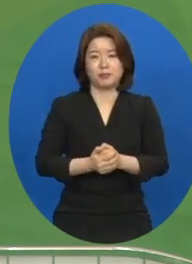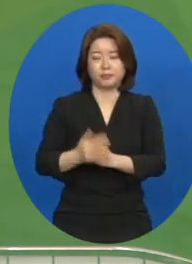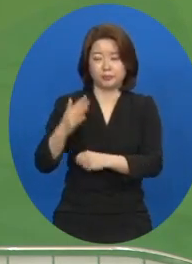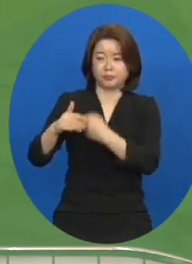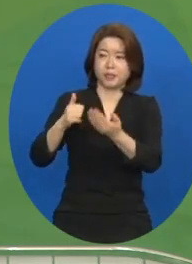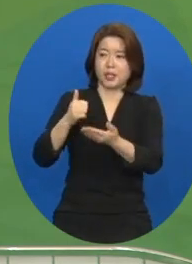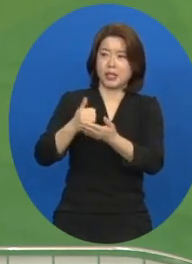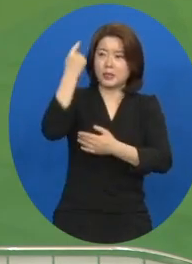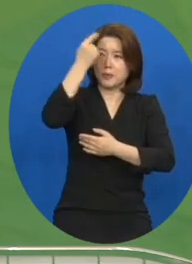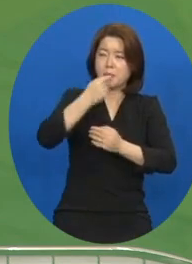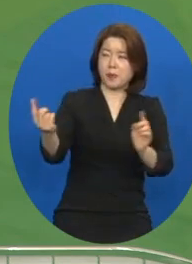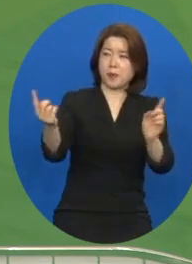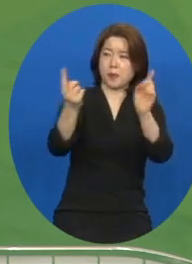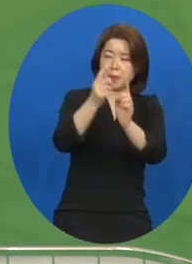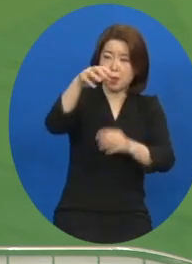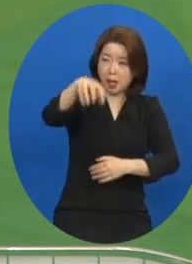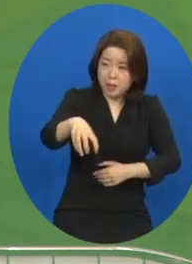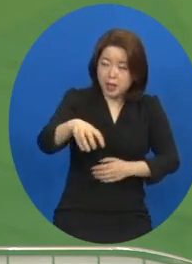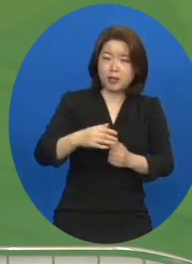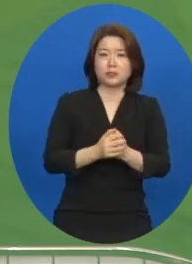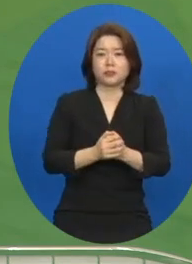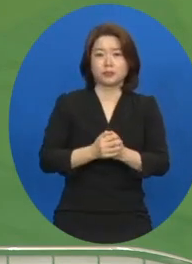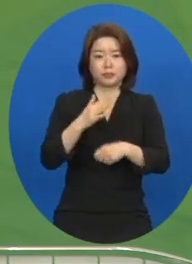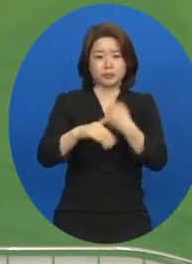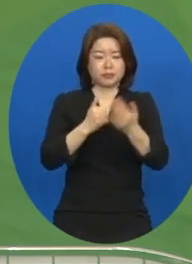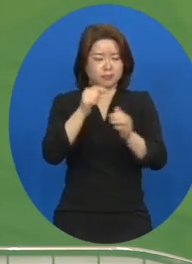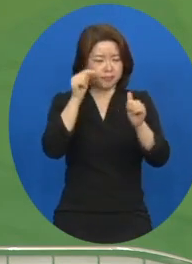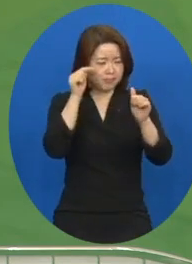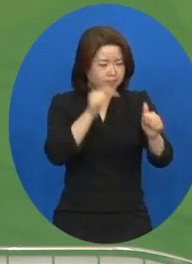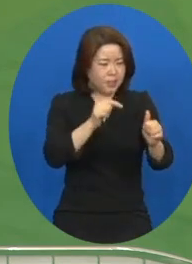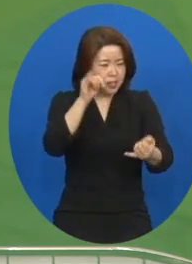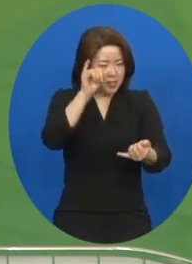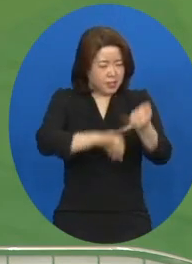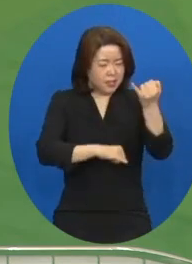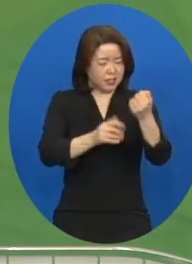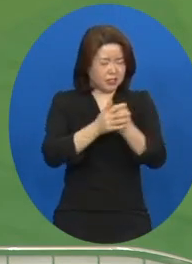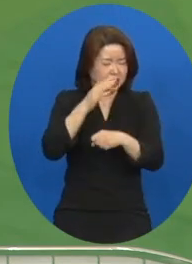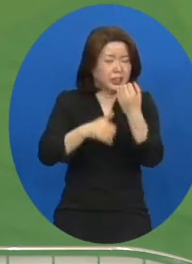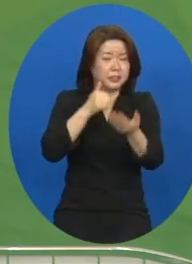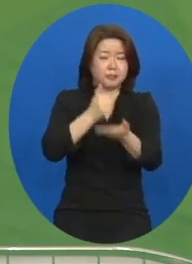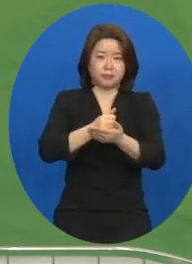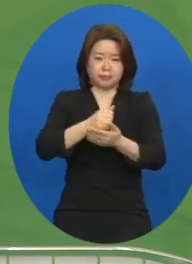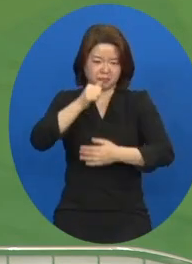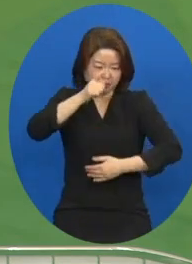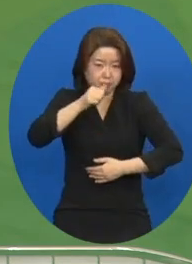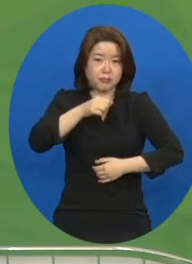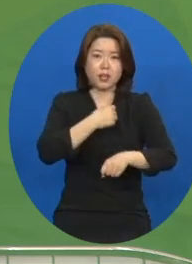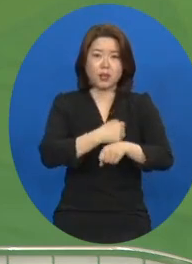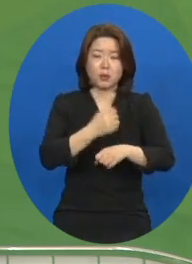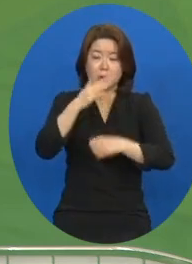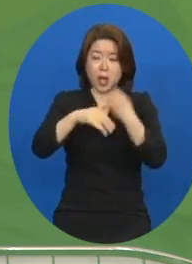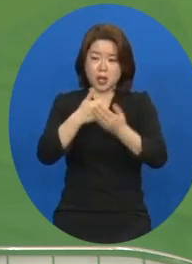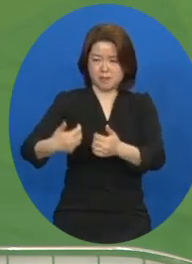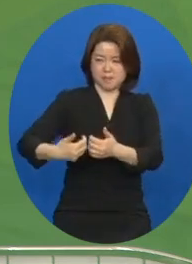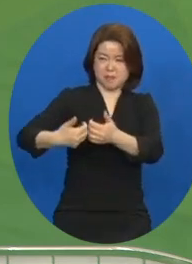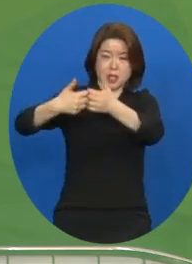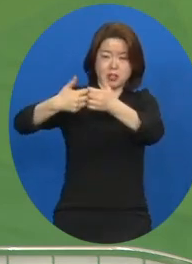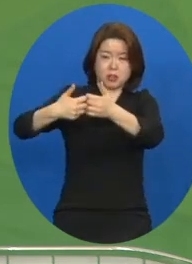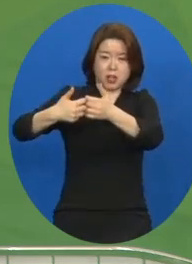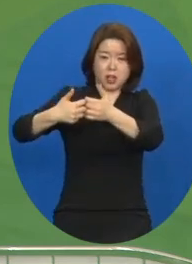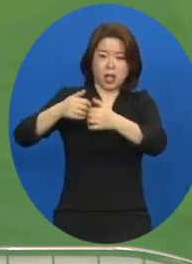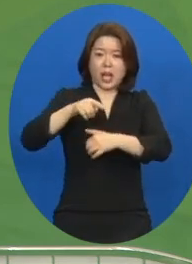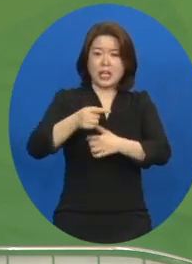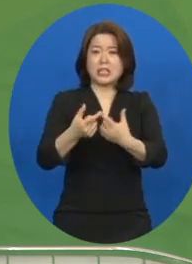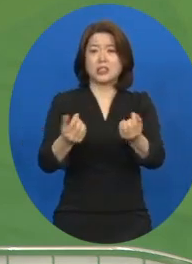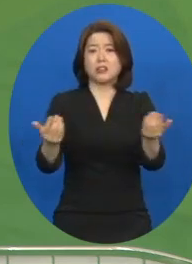하나님 면전에서 하나님의 명령을 어기고 하나님을 무시하고 하나님을 대적하는 이런 일을